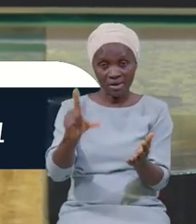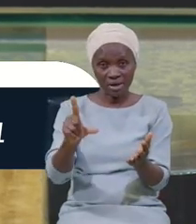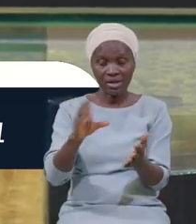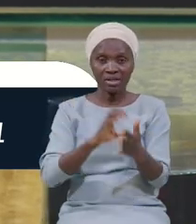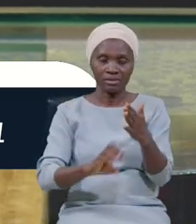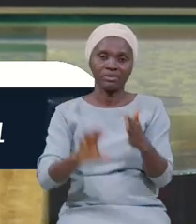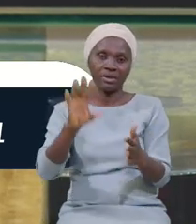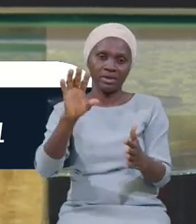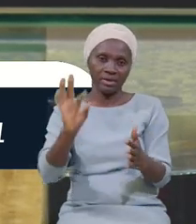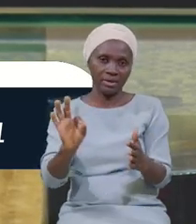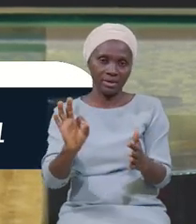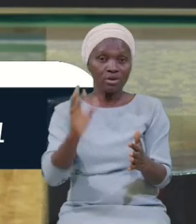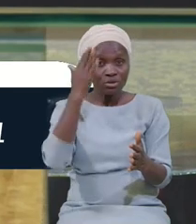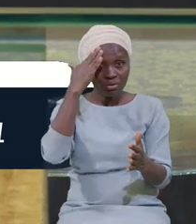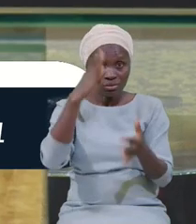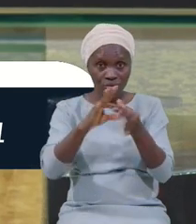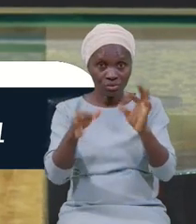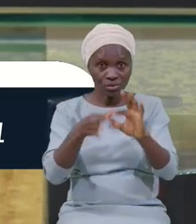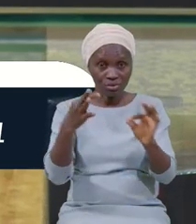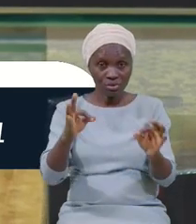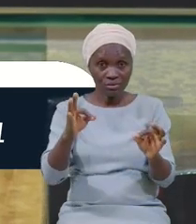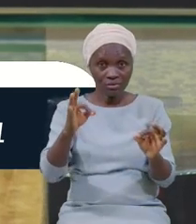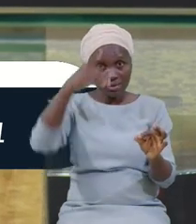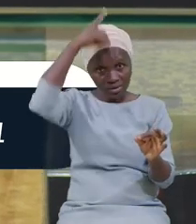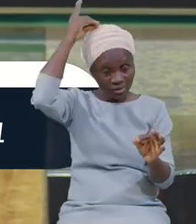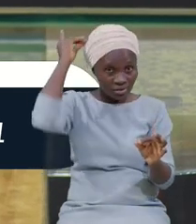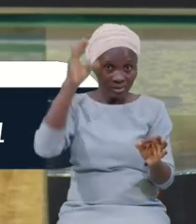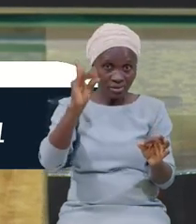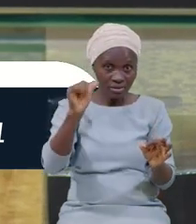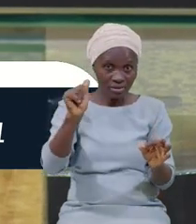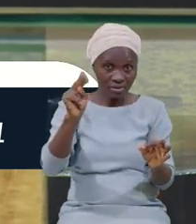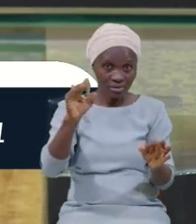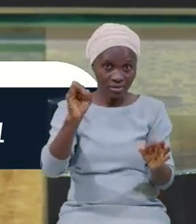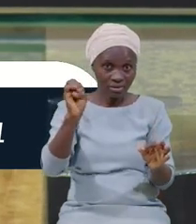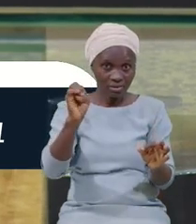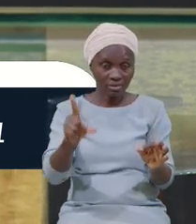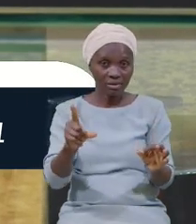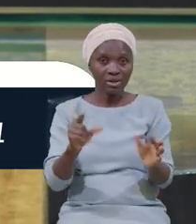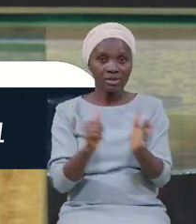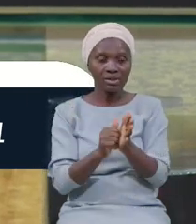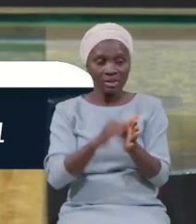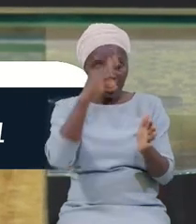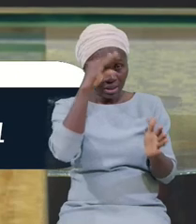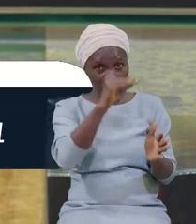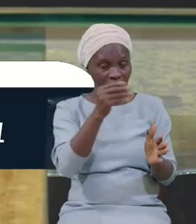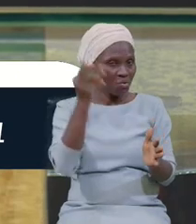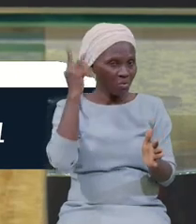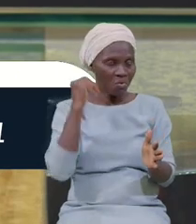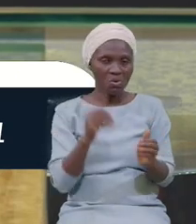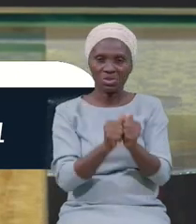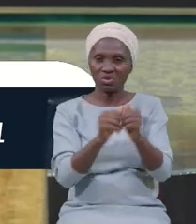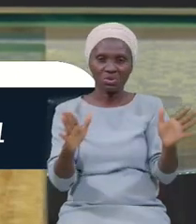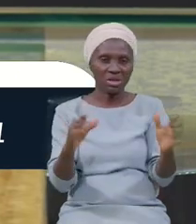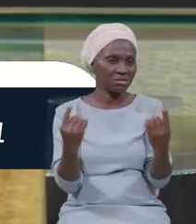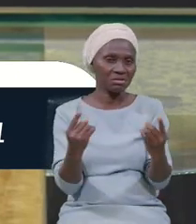vous connaissez bien l'histoire en Daniel, vous connaissez la vie de Daniel. Il était innocent,